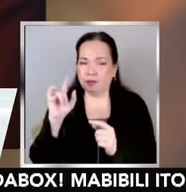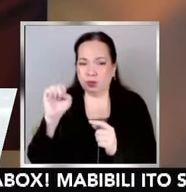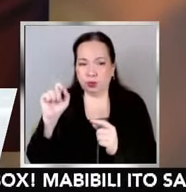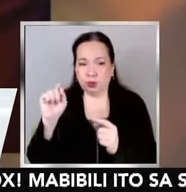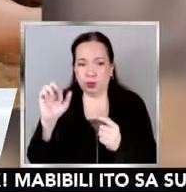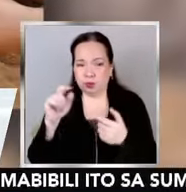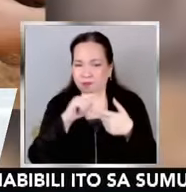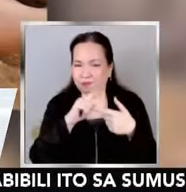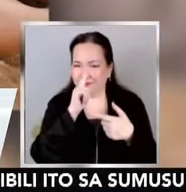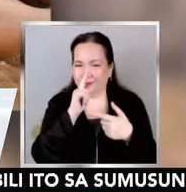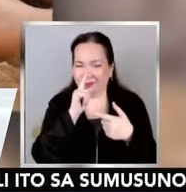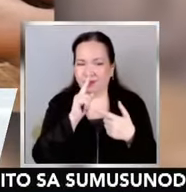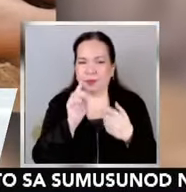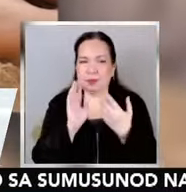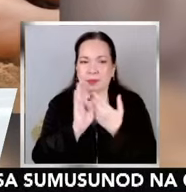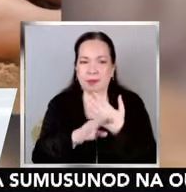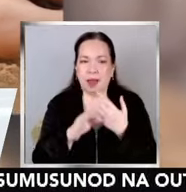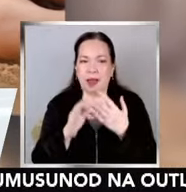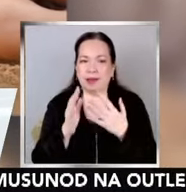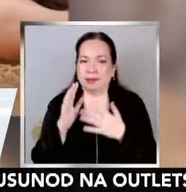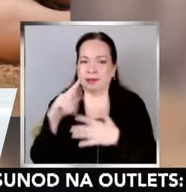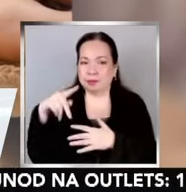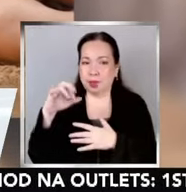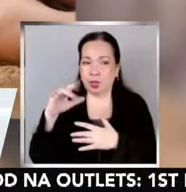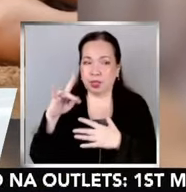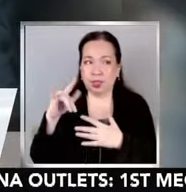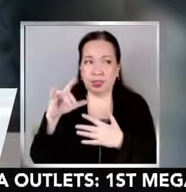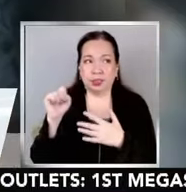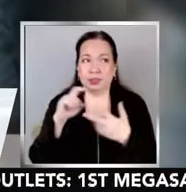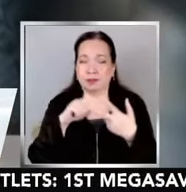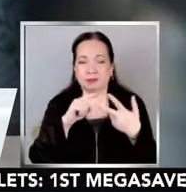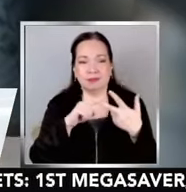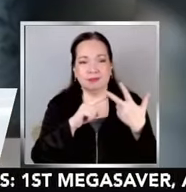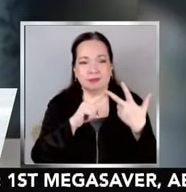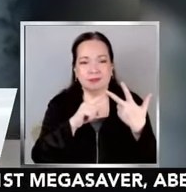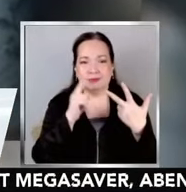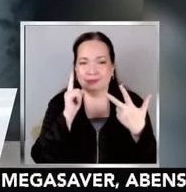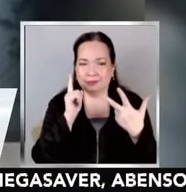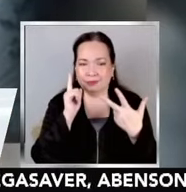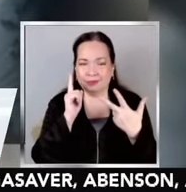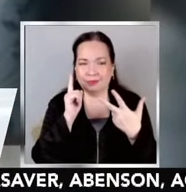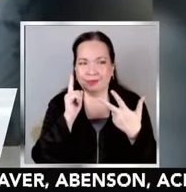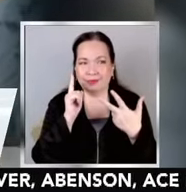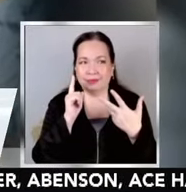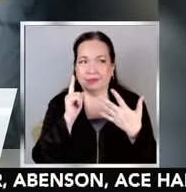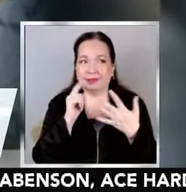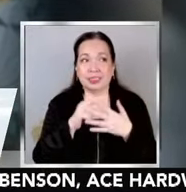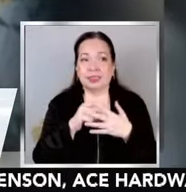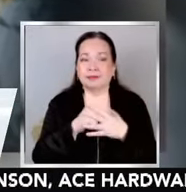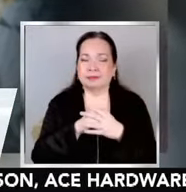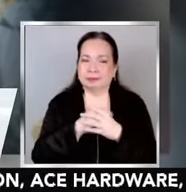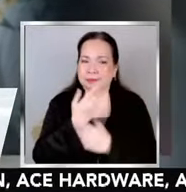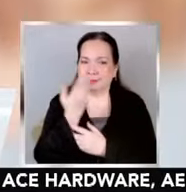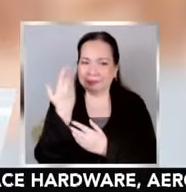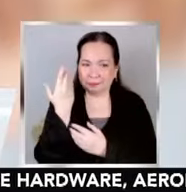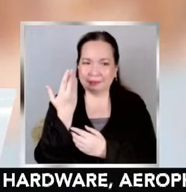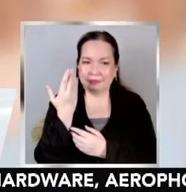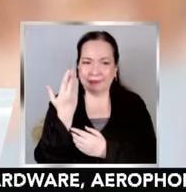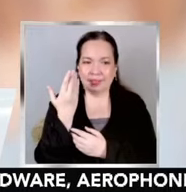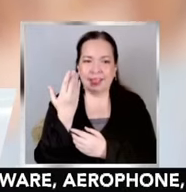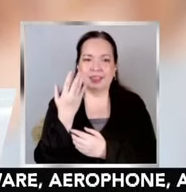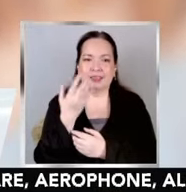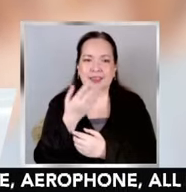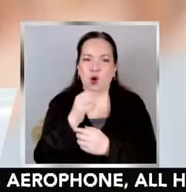Paradise, Artikulo 247, Love You Too. Kapag nahati ang puso o broken